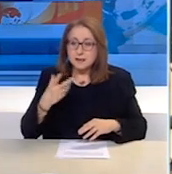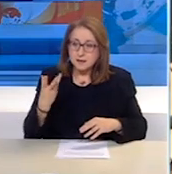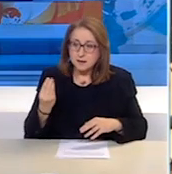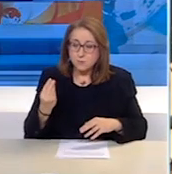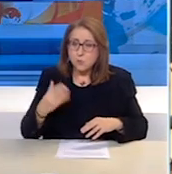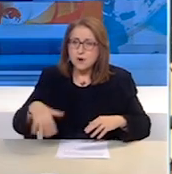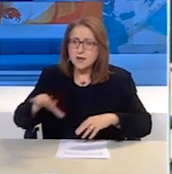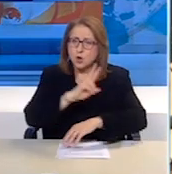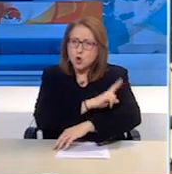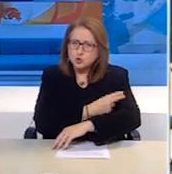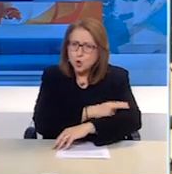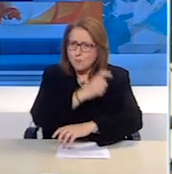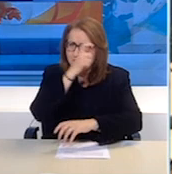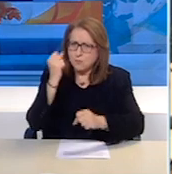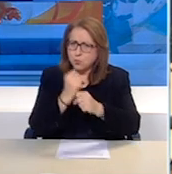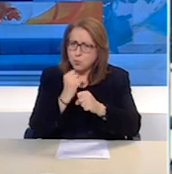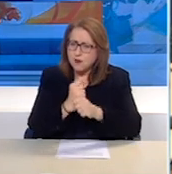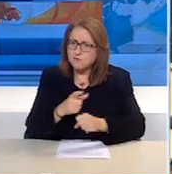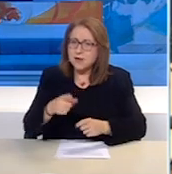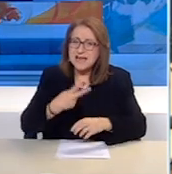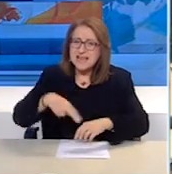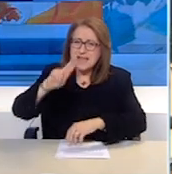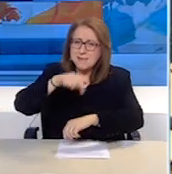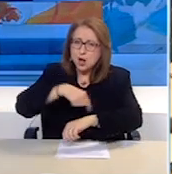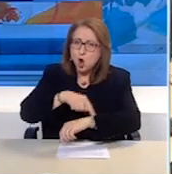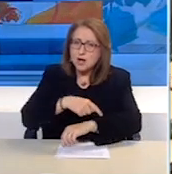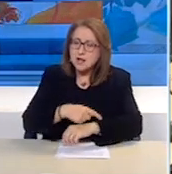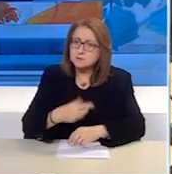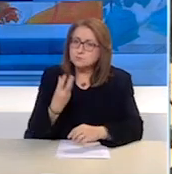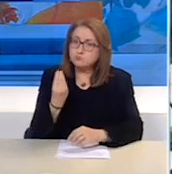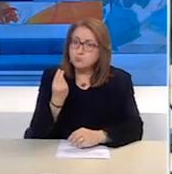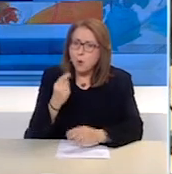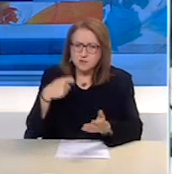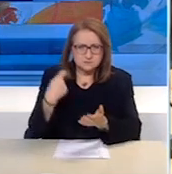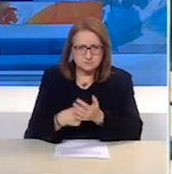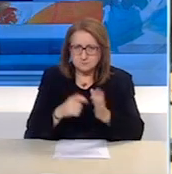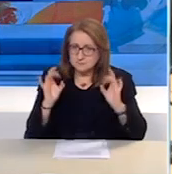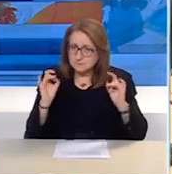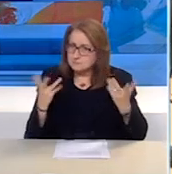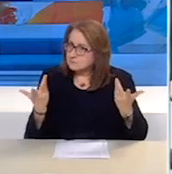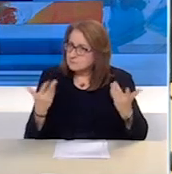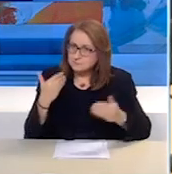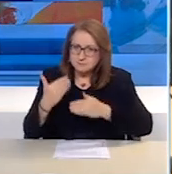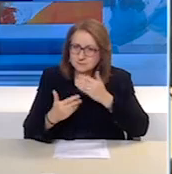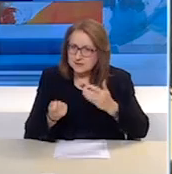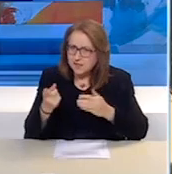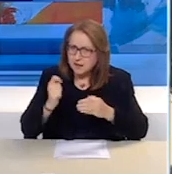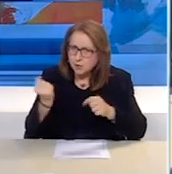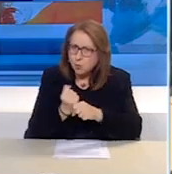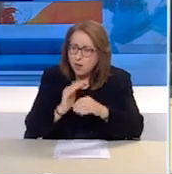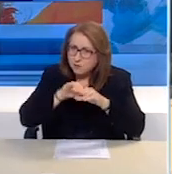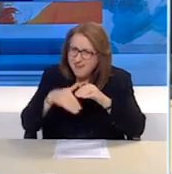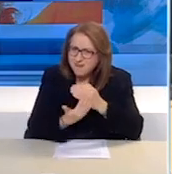των υγειονομικών. Έχετε προβλέψει να πληρωθούν οι εφημερίες τους και επίσης συζητάτε ως Υπουργείο την ανάγκη που έχει τεθεί από